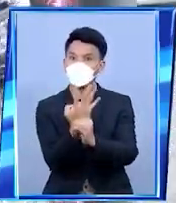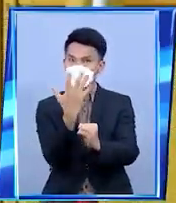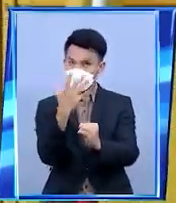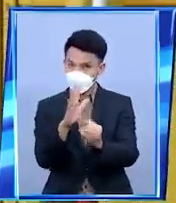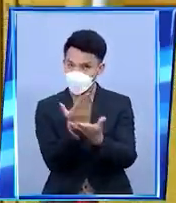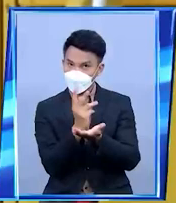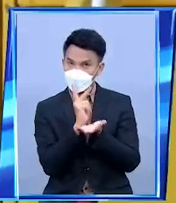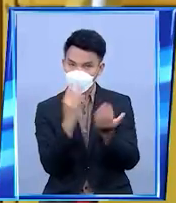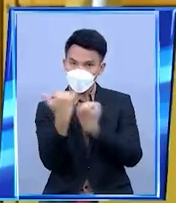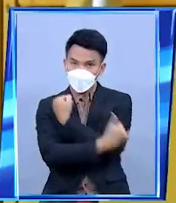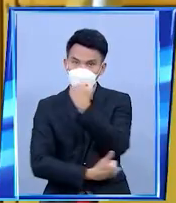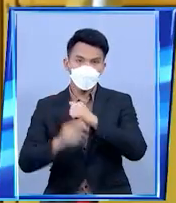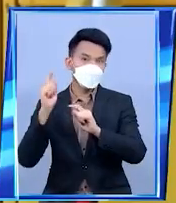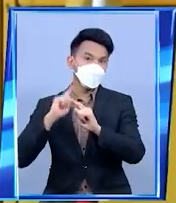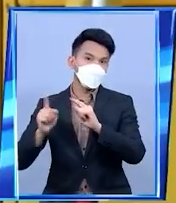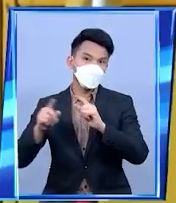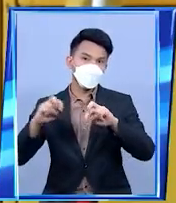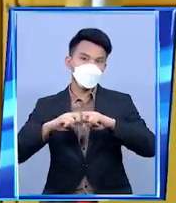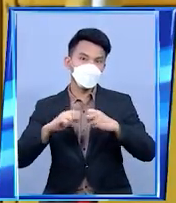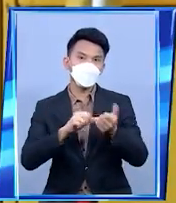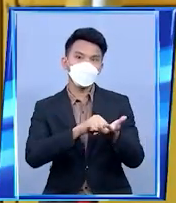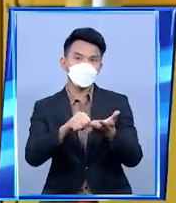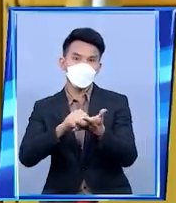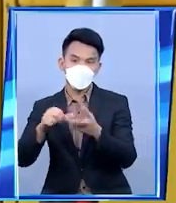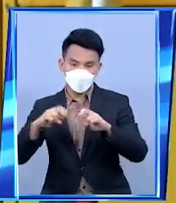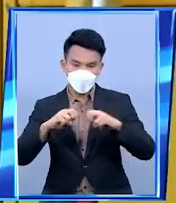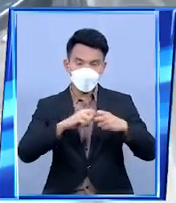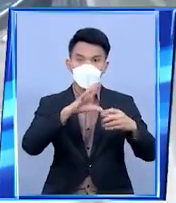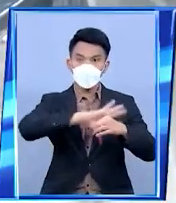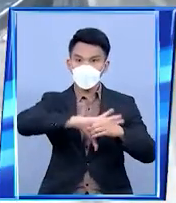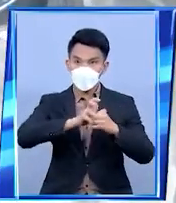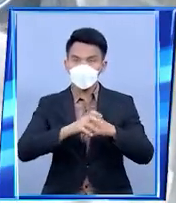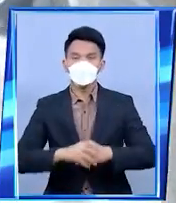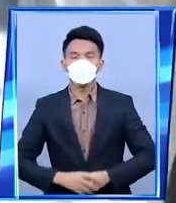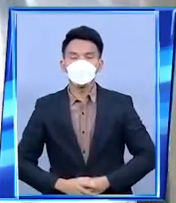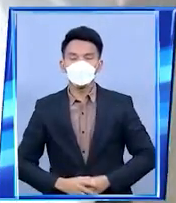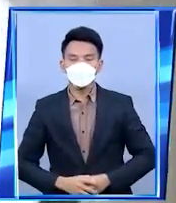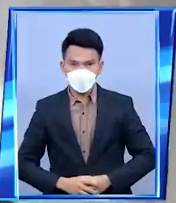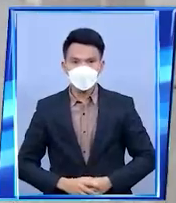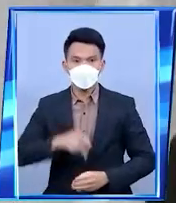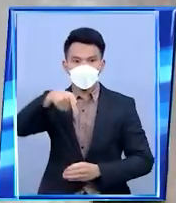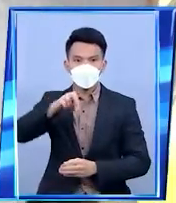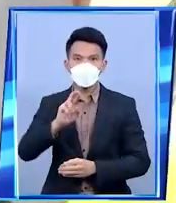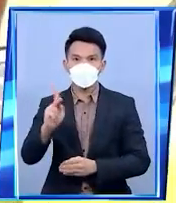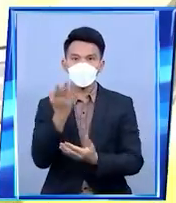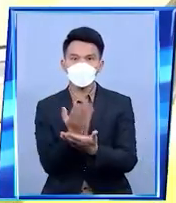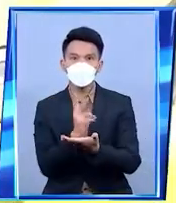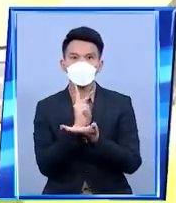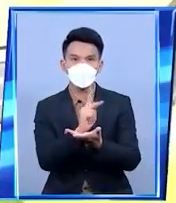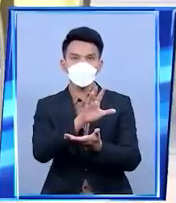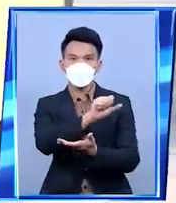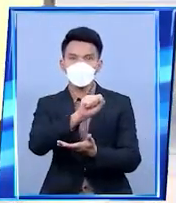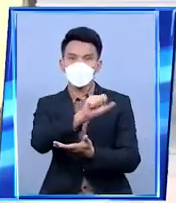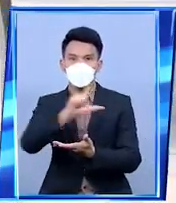กู้หลายประเทศเพื่อใช้ในการแก้ไขปัญหาบรรเทาผลกระทบโควิด-19และเป็นไปตามพ.ร.ก.กู้เงิน 500,000 ล้านบาทเ